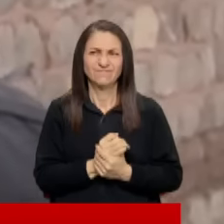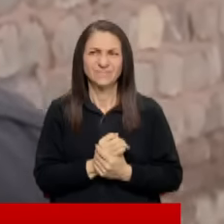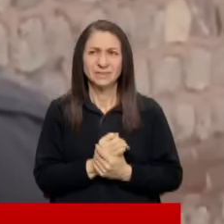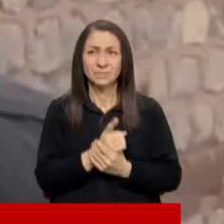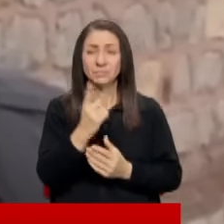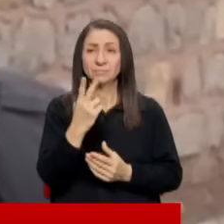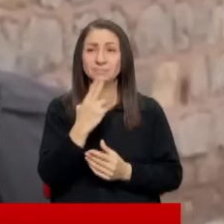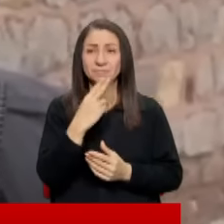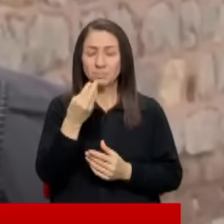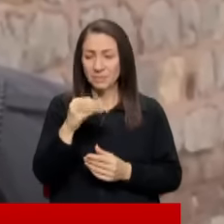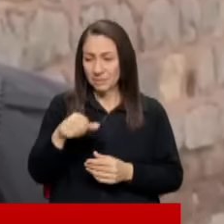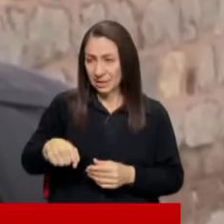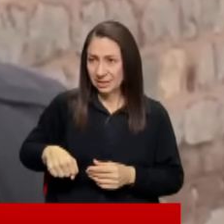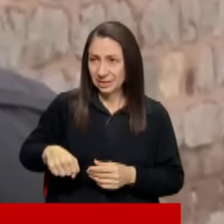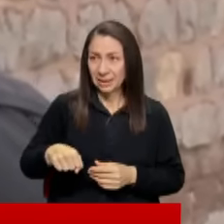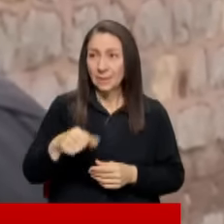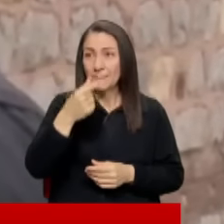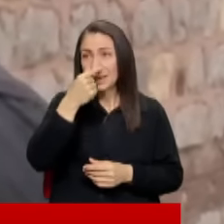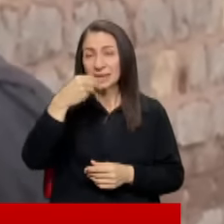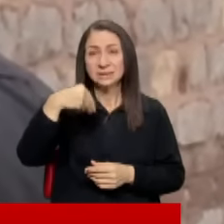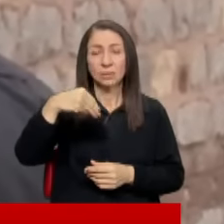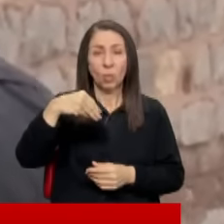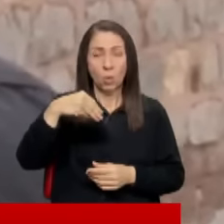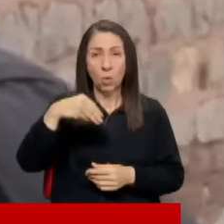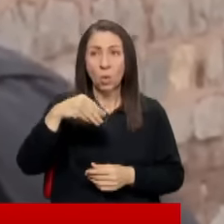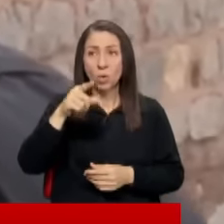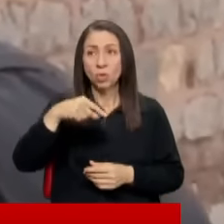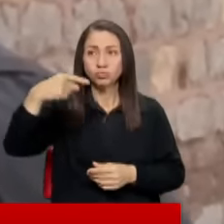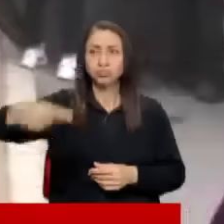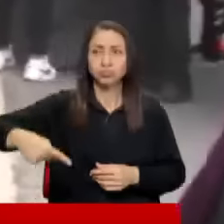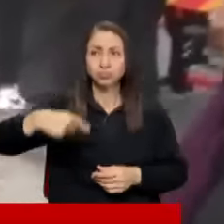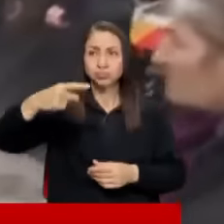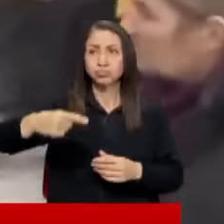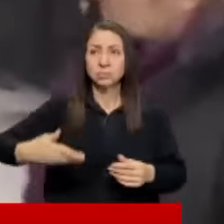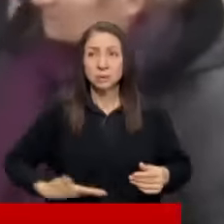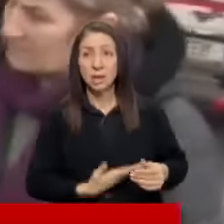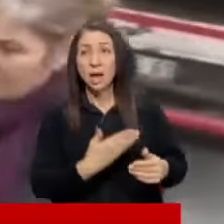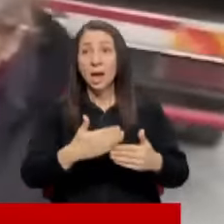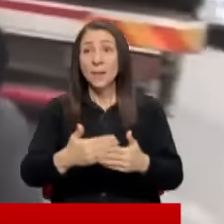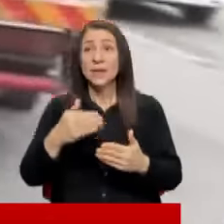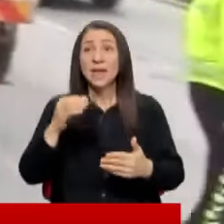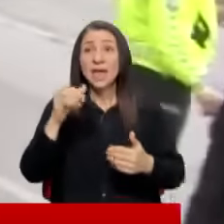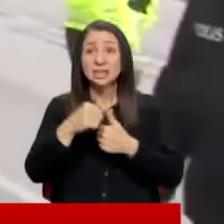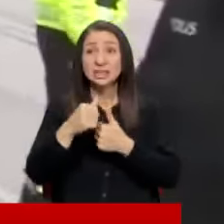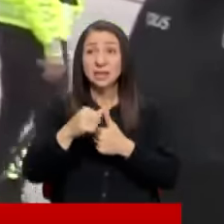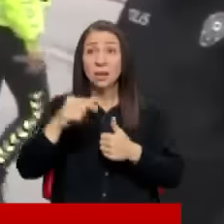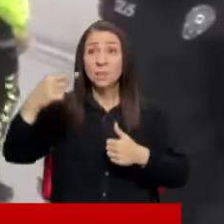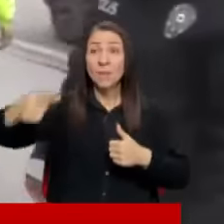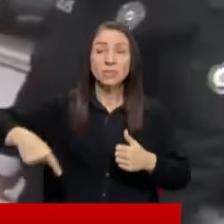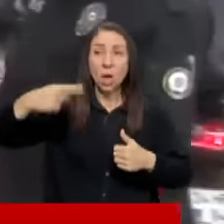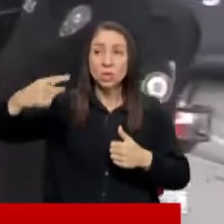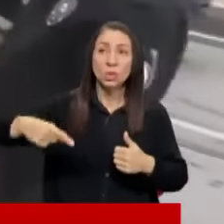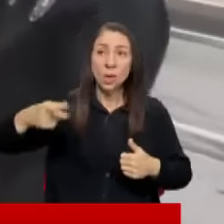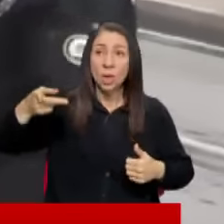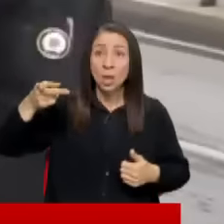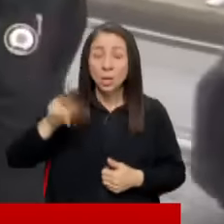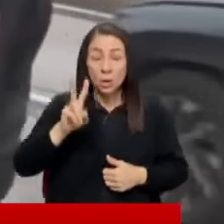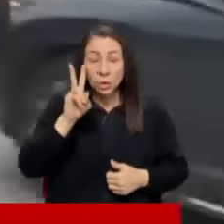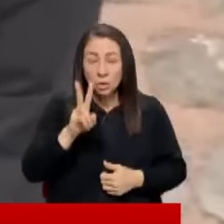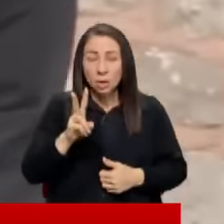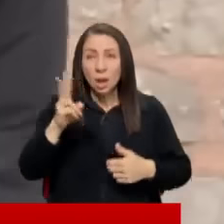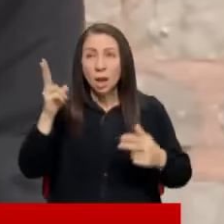Bir bayan, bir ufak çocuk vardı mendil satan. Onun mikser aracı çiğnemiş. Hamile eşinin beton mikseri altında kalıp can verdiğini